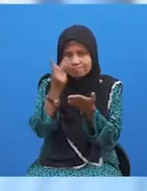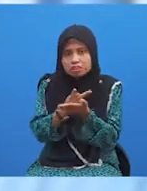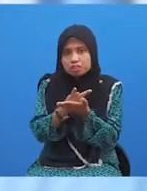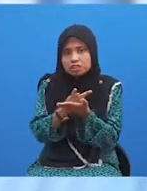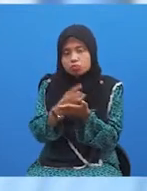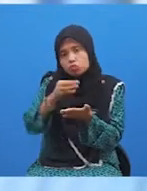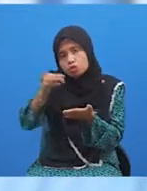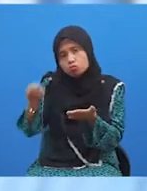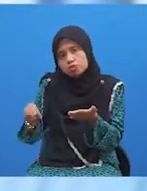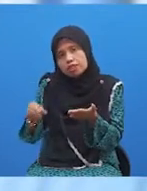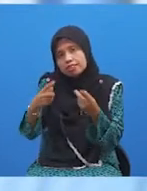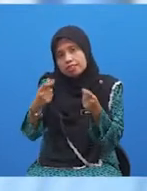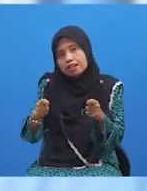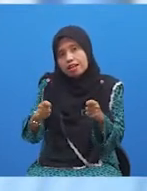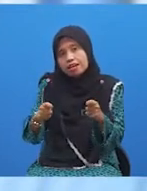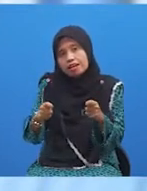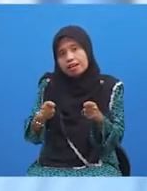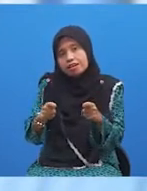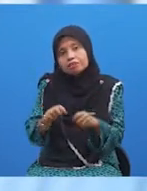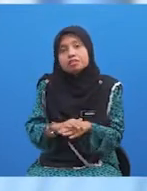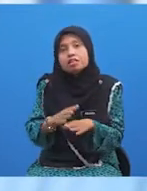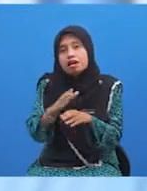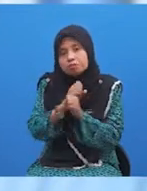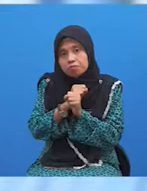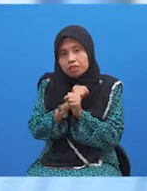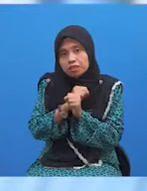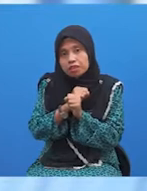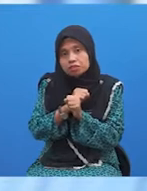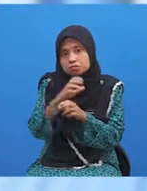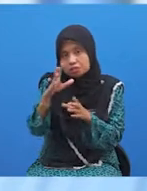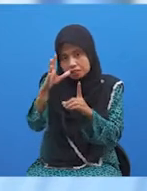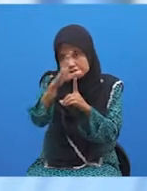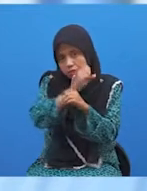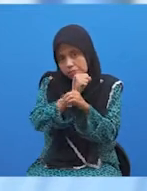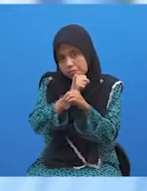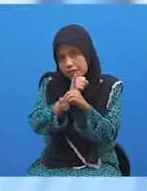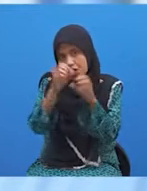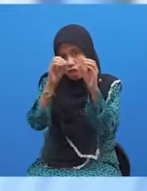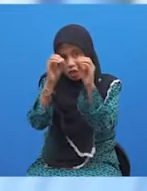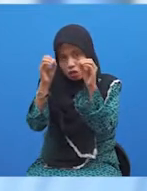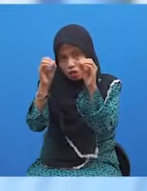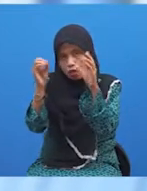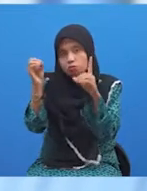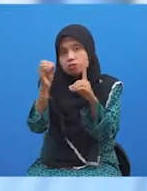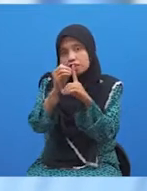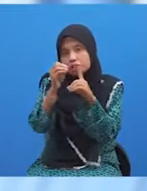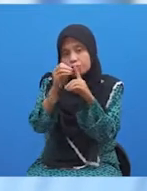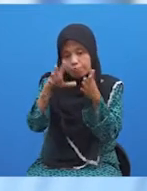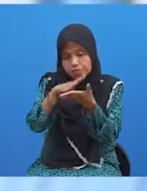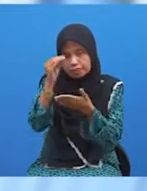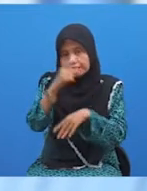percaya murid-murid telah pun dapat mencapai objektif pelajaran